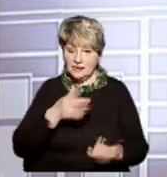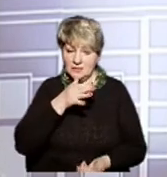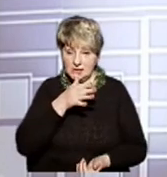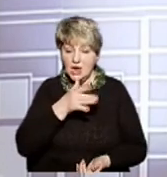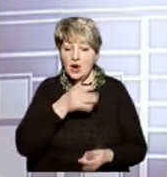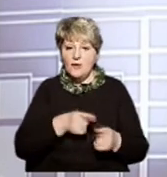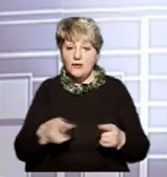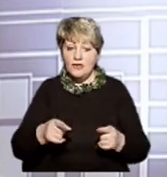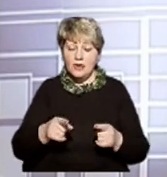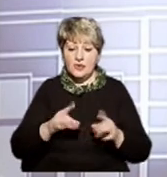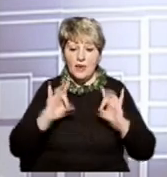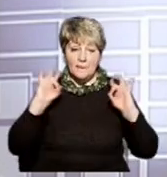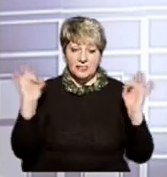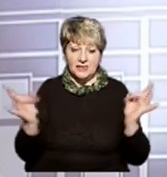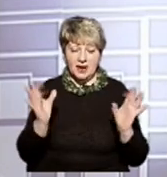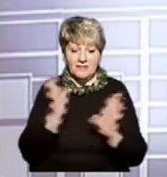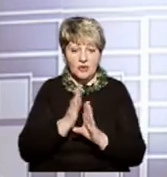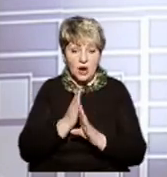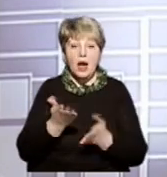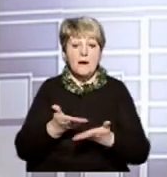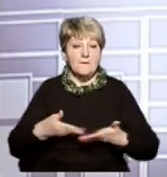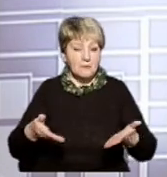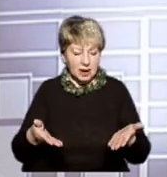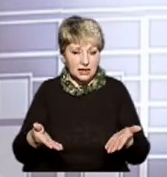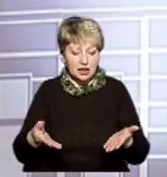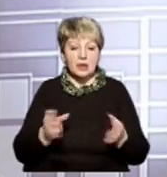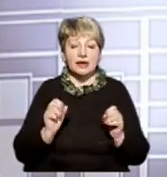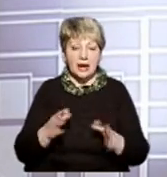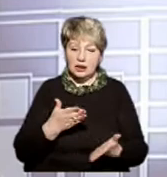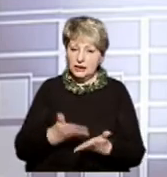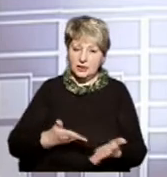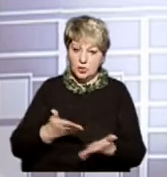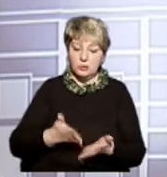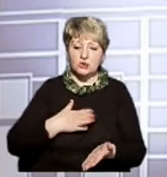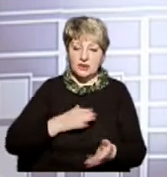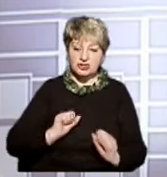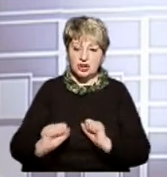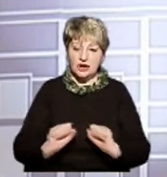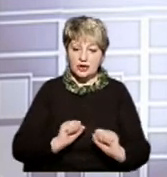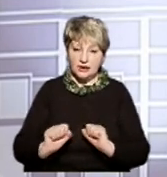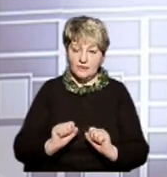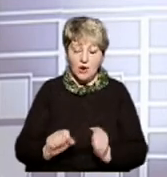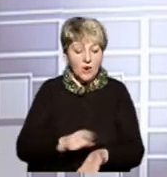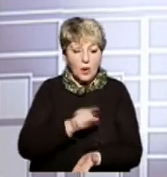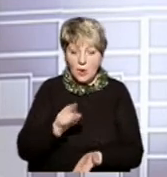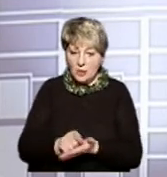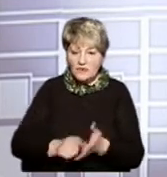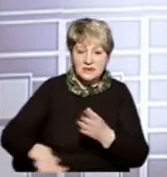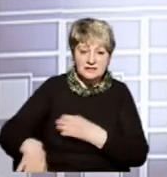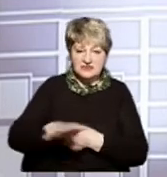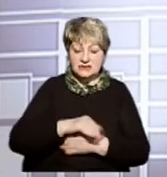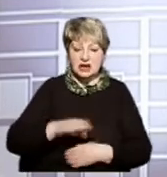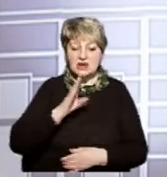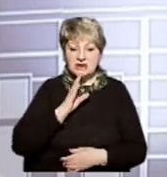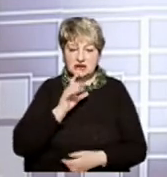На даний час, під час повітряної тривоги, ми, звичайно, як і рекомендують наше керівництво, ми обов'язково всіх жінок